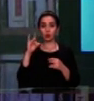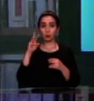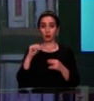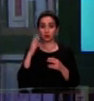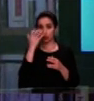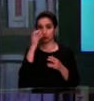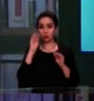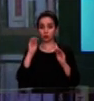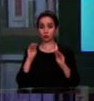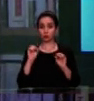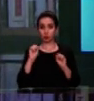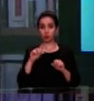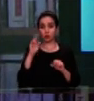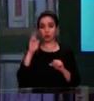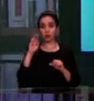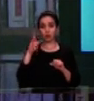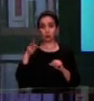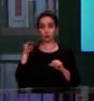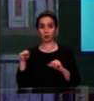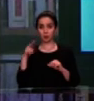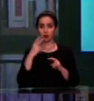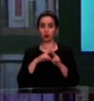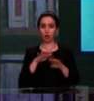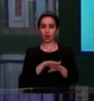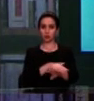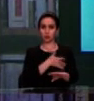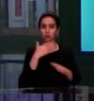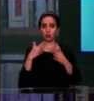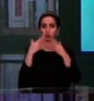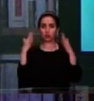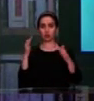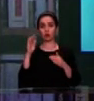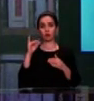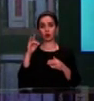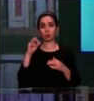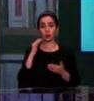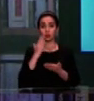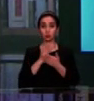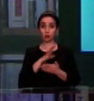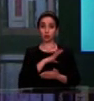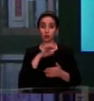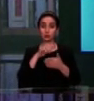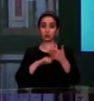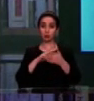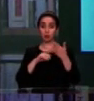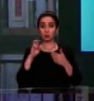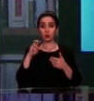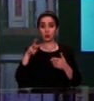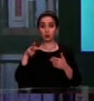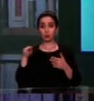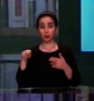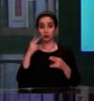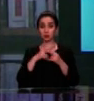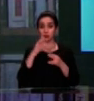mumkin. Quyidagi BMP formati ancha katta format bo'lganligi sababli, demak, BMP